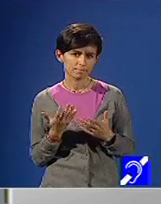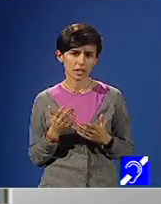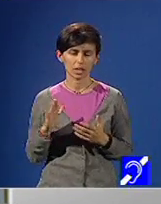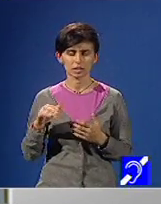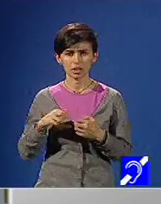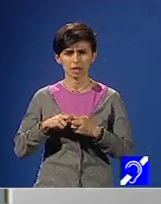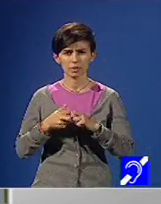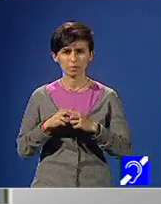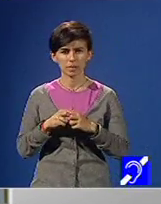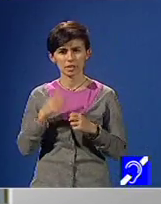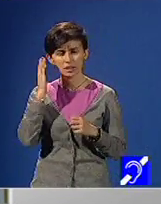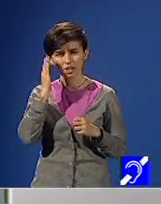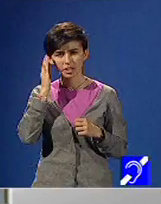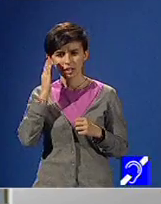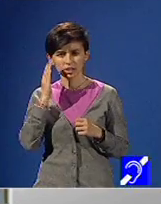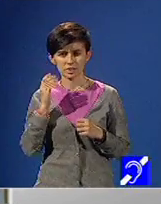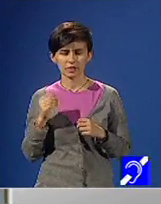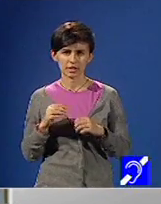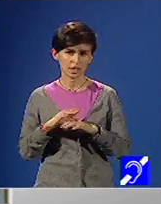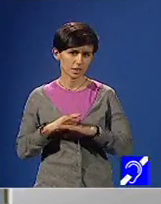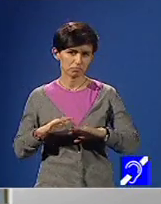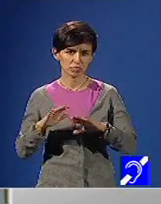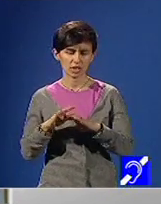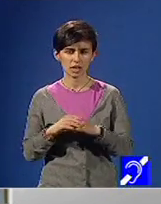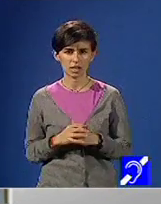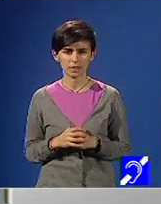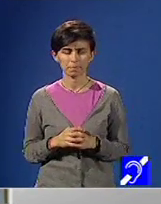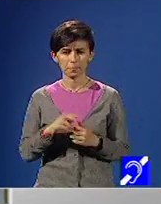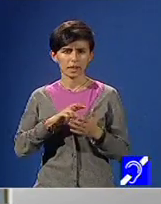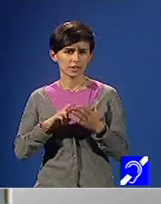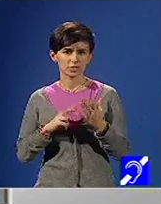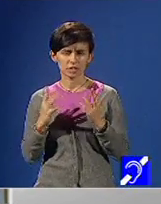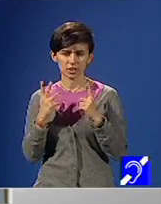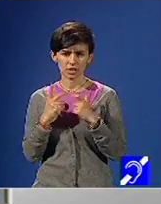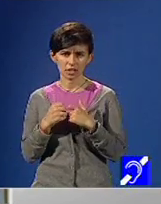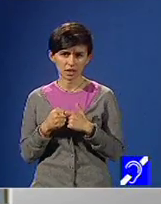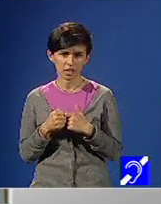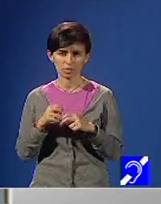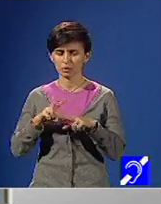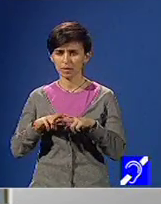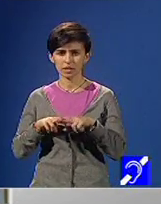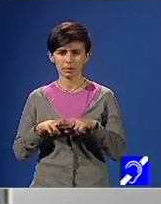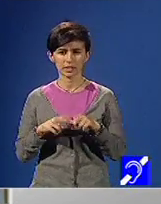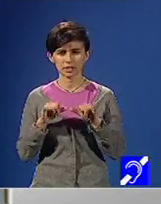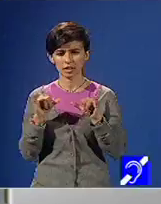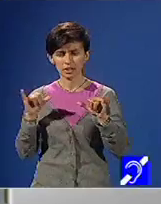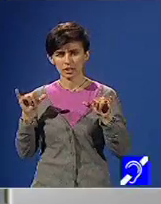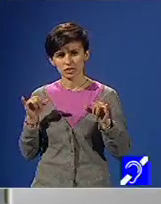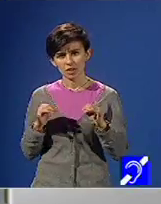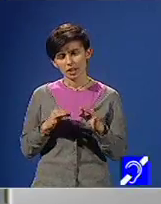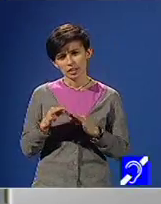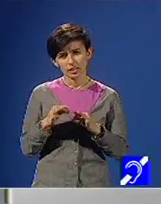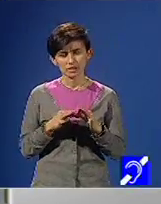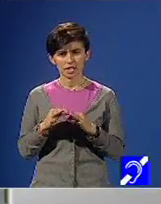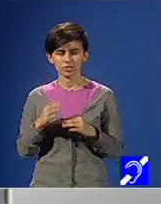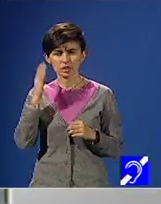de învățare globale, generale, și la citire, și la calcul, și la matematică, și în general în dezvoltare de strategii de învățare.